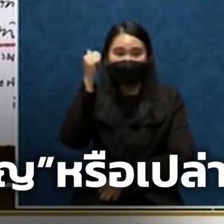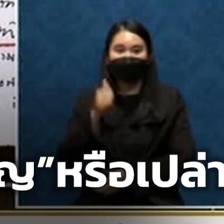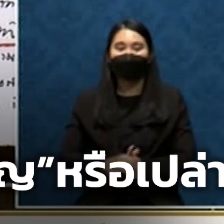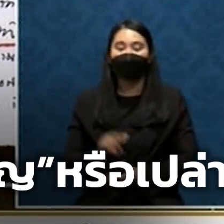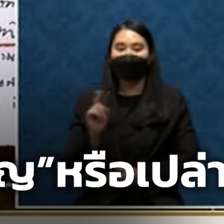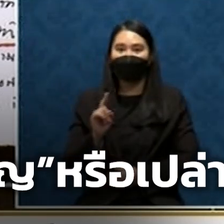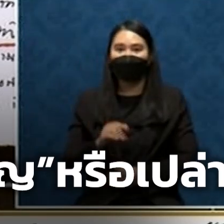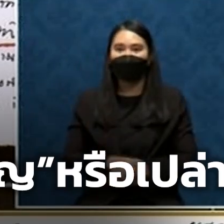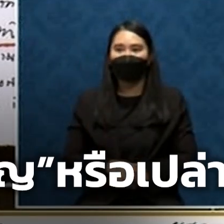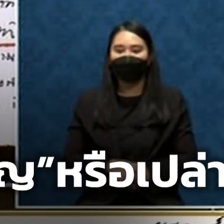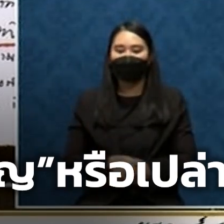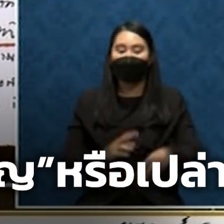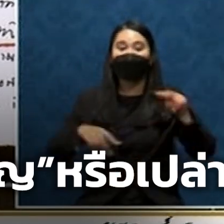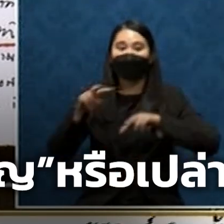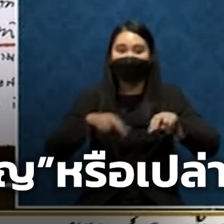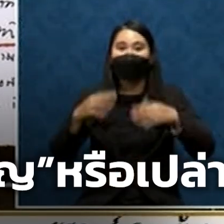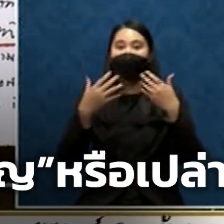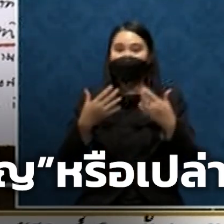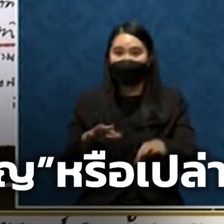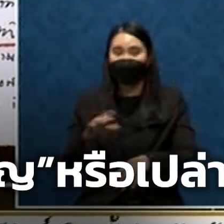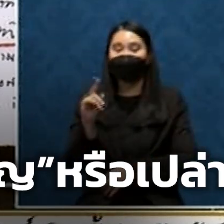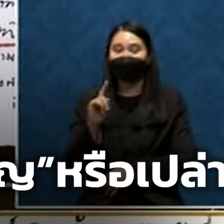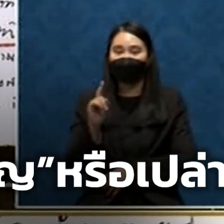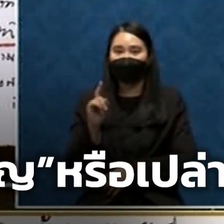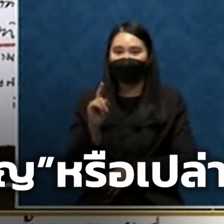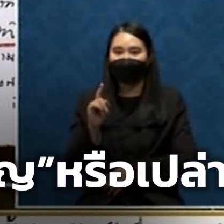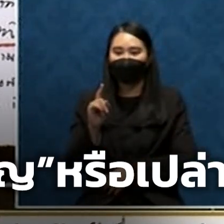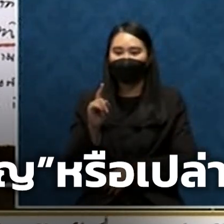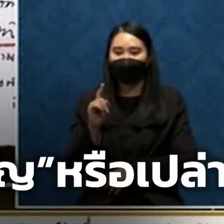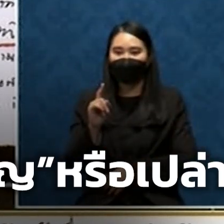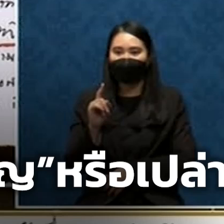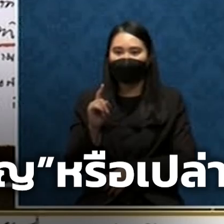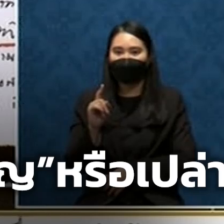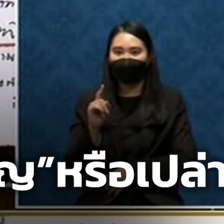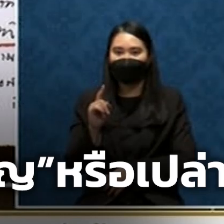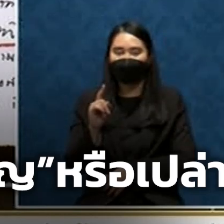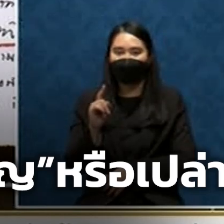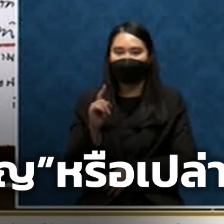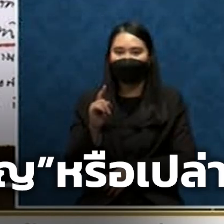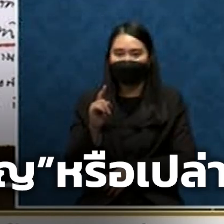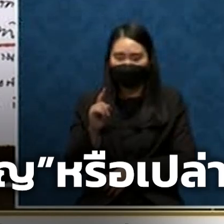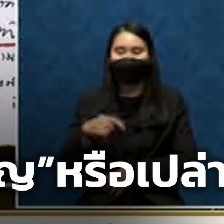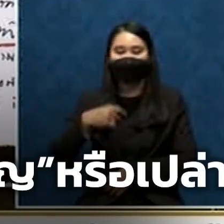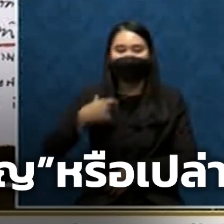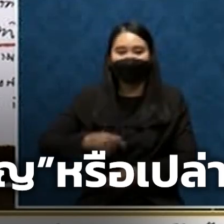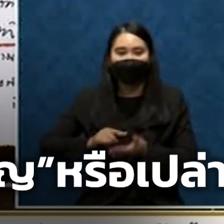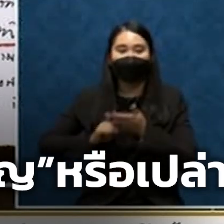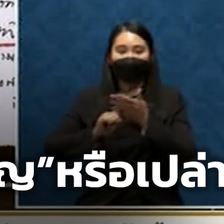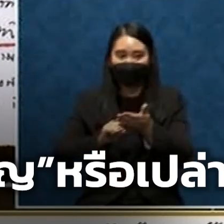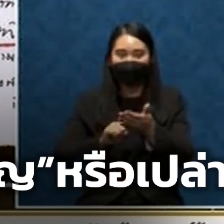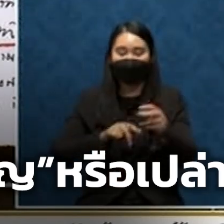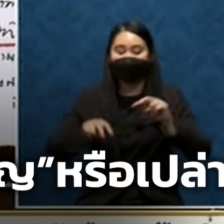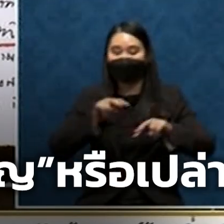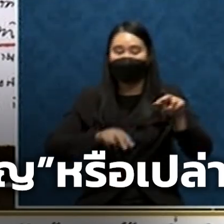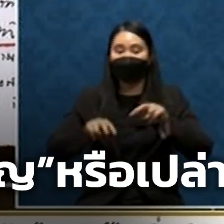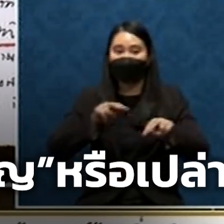พิจารณาแล้วเห็นว่าผู้ร้องให้ออกหมายจับศาลได้พิจารณาคำร้อง